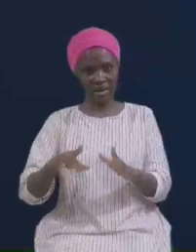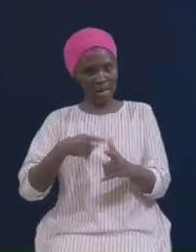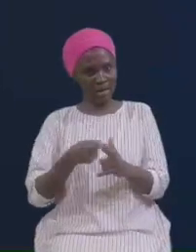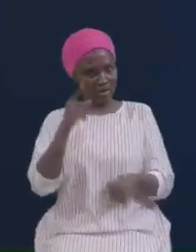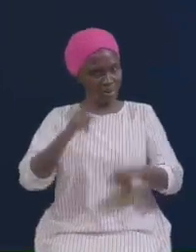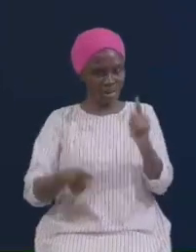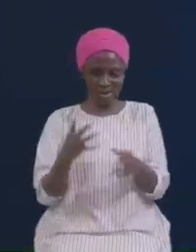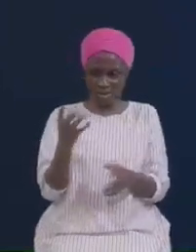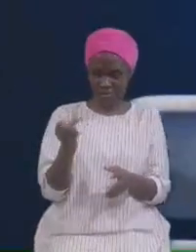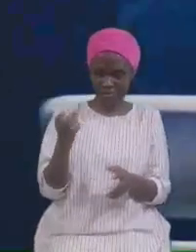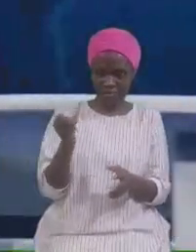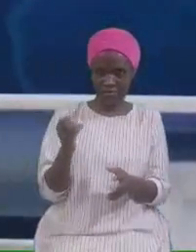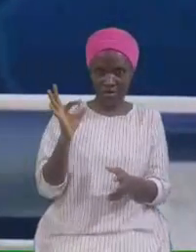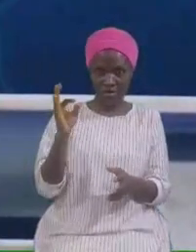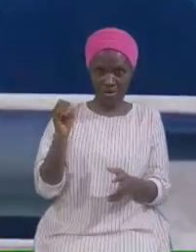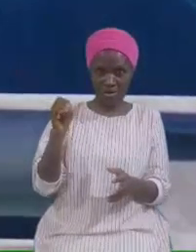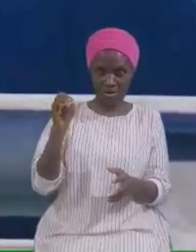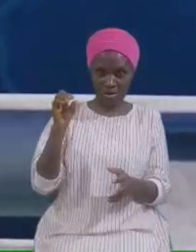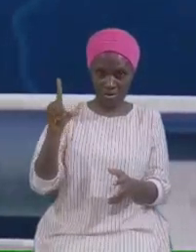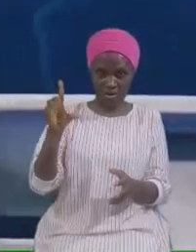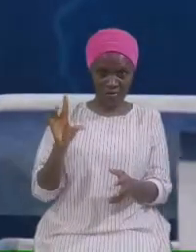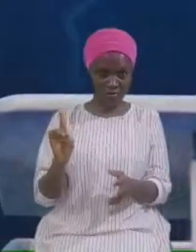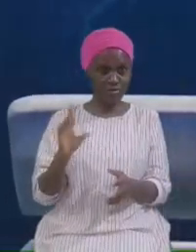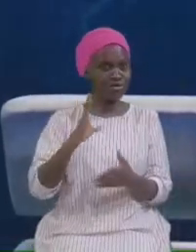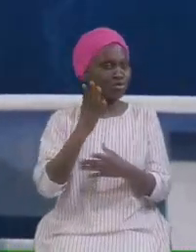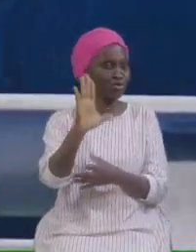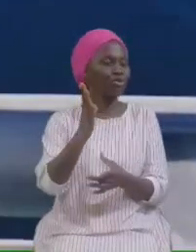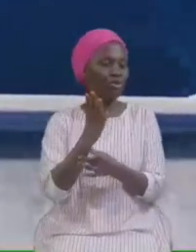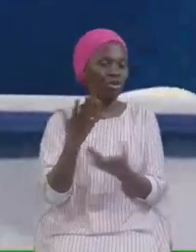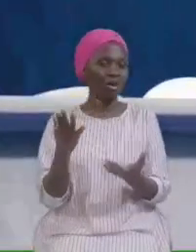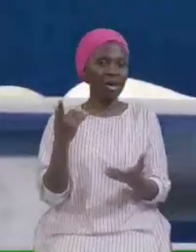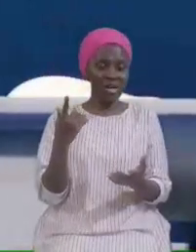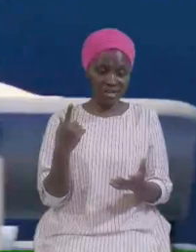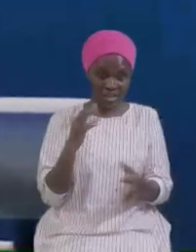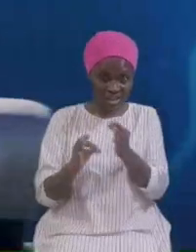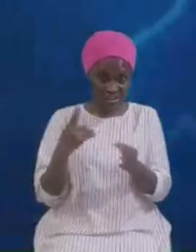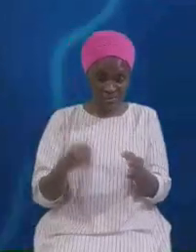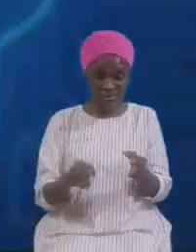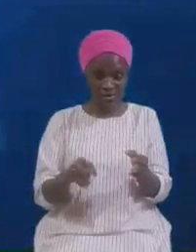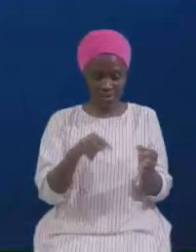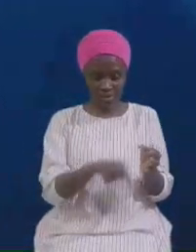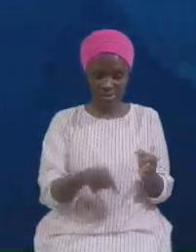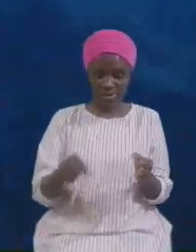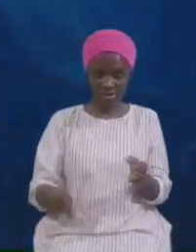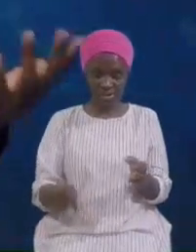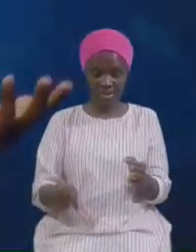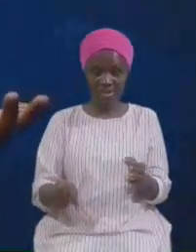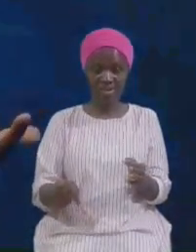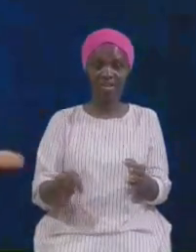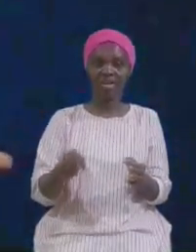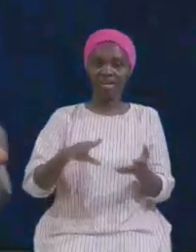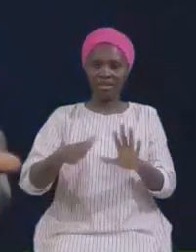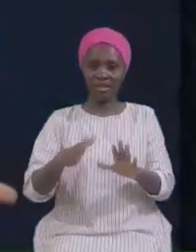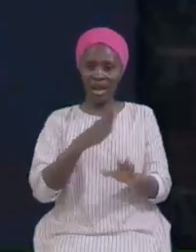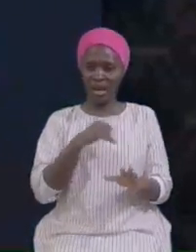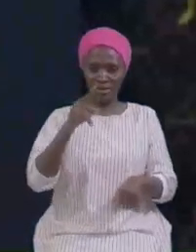doigts. Les genoux sont morts. Tu ne sens même plus quoi que ce soit. Et tu n'arrives plus à soulever